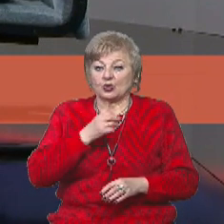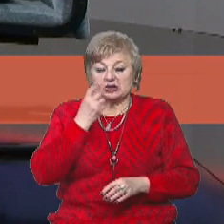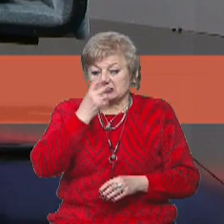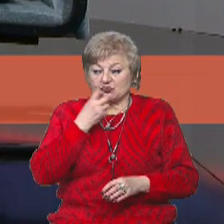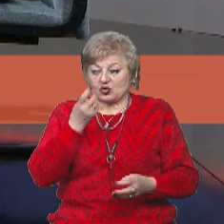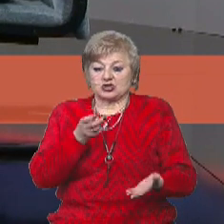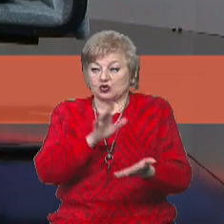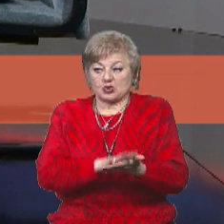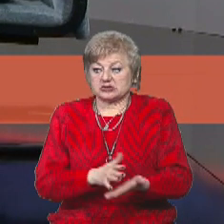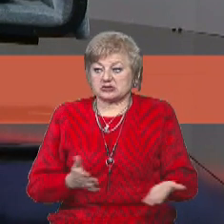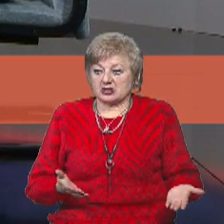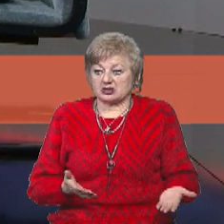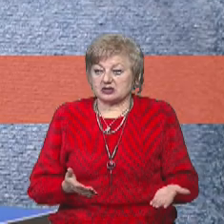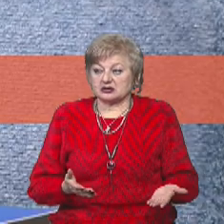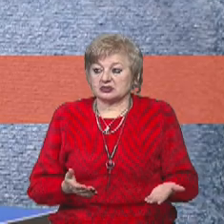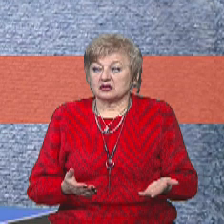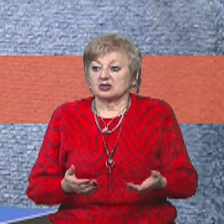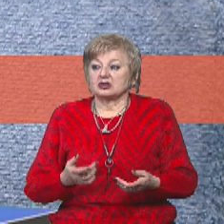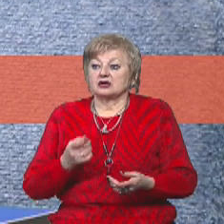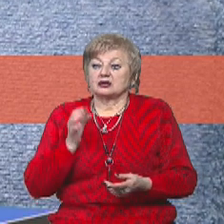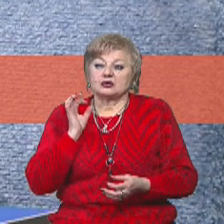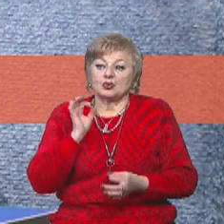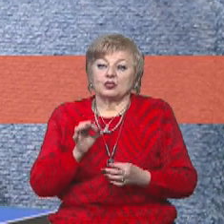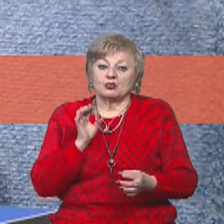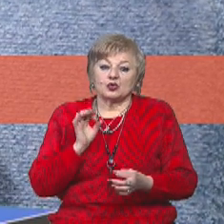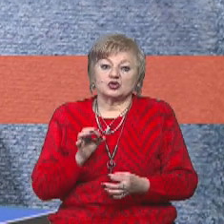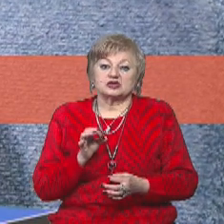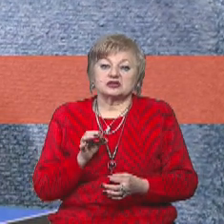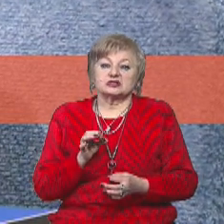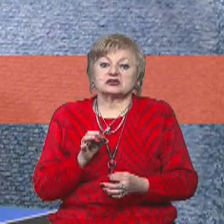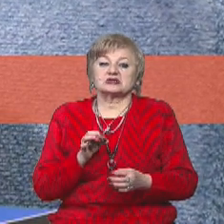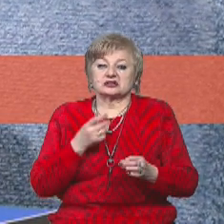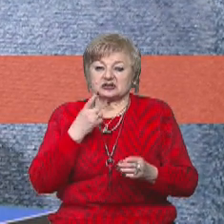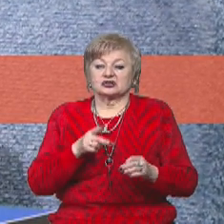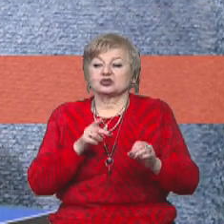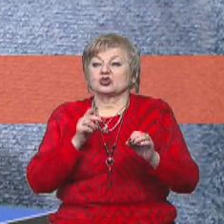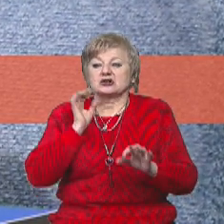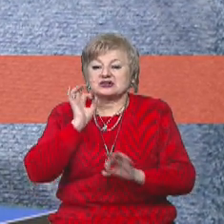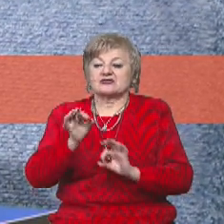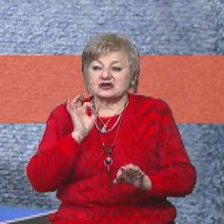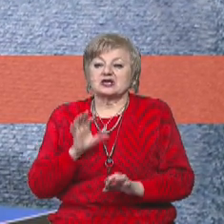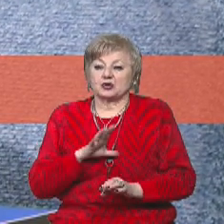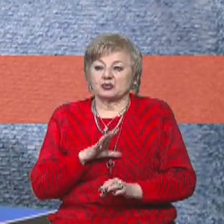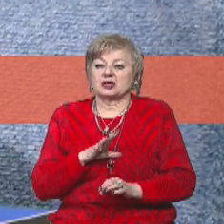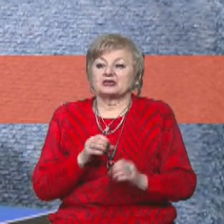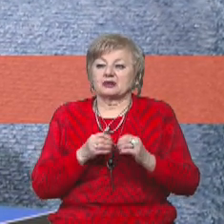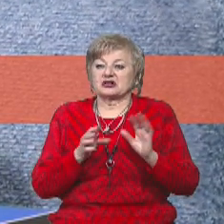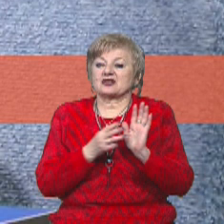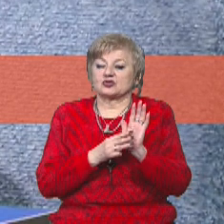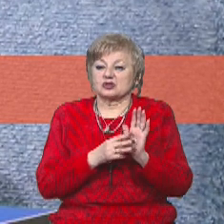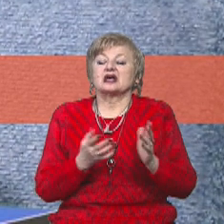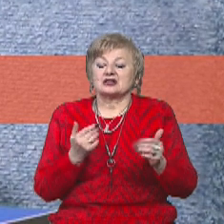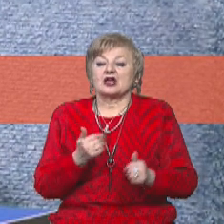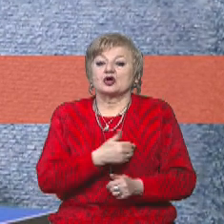на 15.80, урядові гарячі лінії за телефоном 15.45. Прошу зробити це і вас, тут більше Фейсбук використовується. Але я хочу обнадіяти